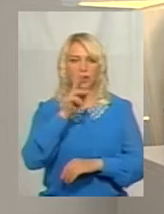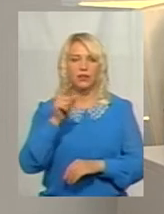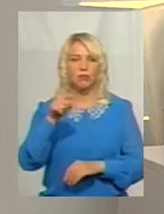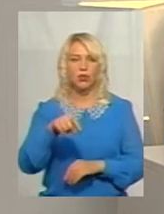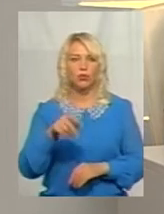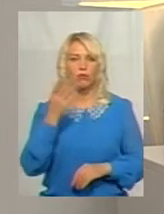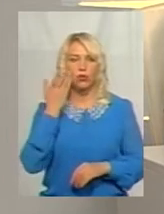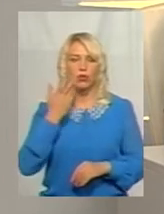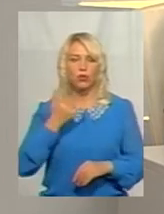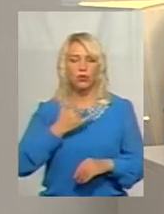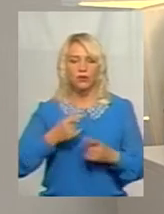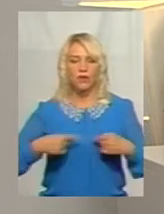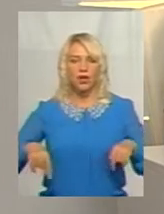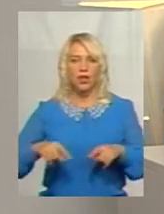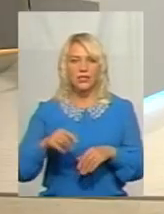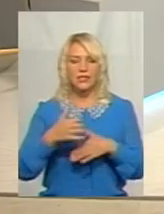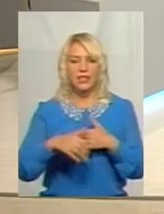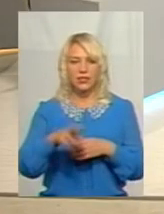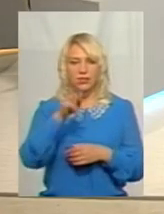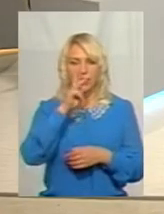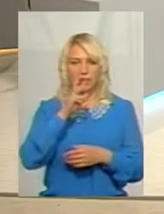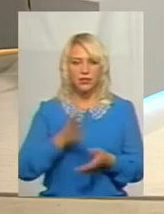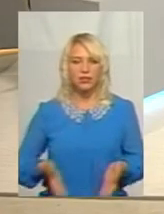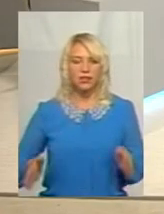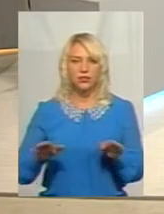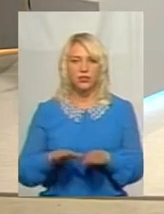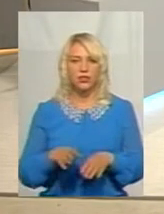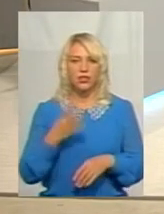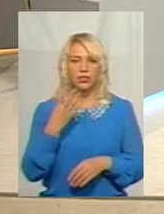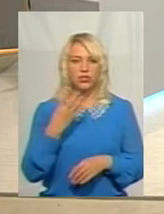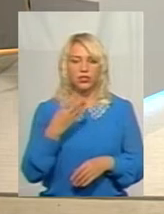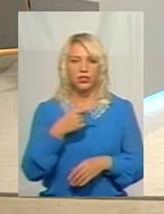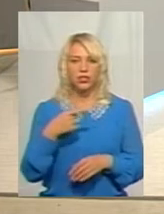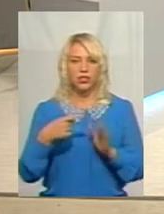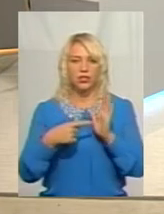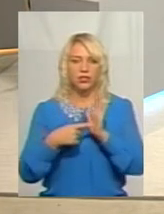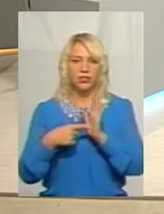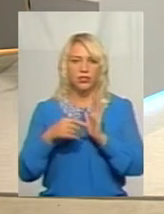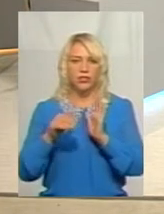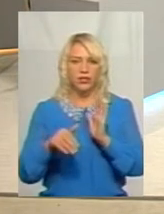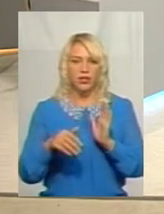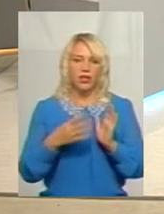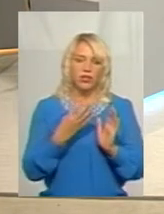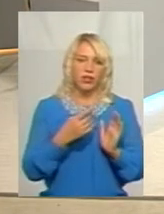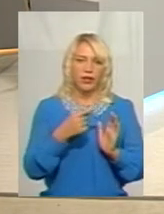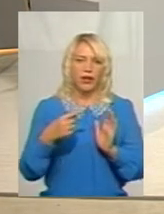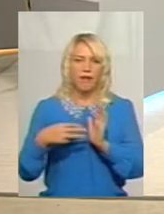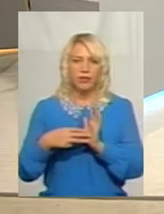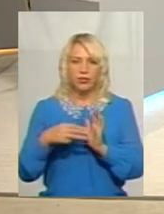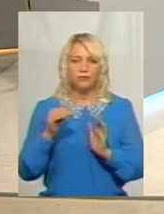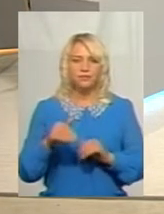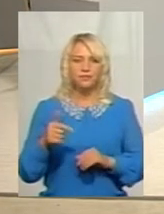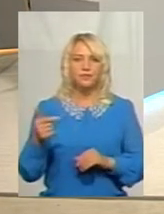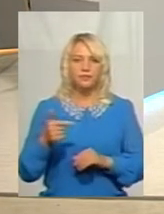коли в галузі в нас середня заробітна плата залишається десь на рівні 4,6-4,8 тисячі гривень. Так що